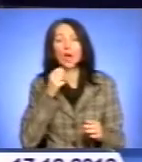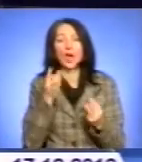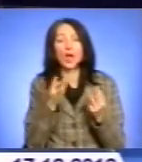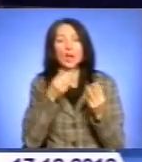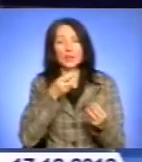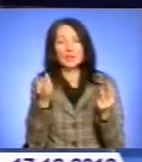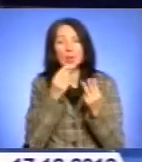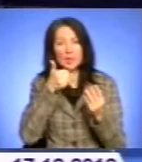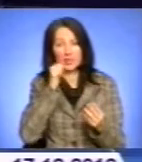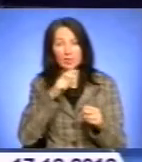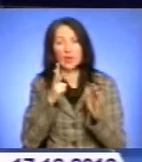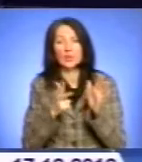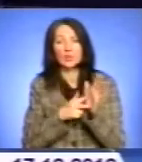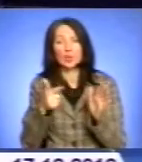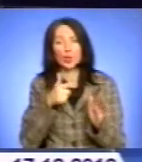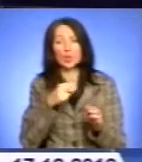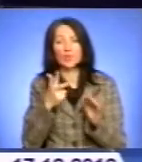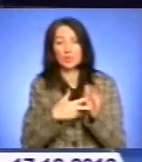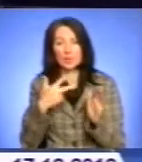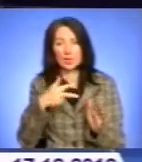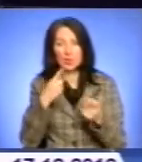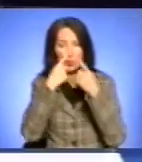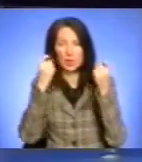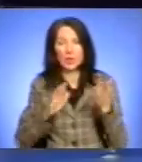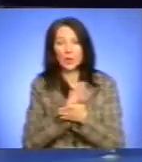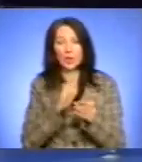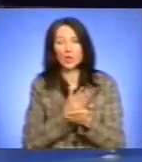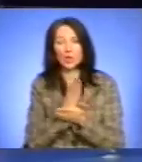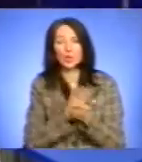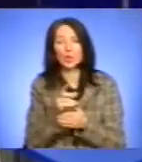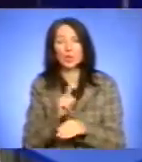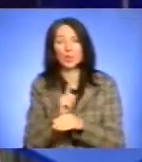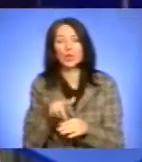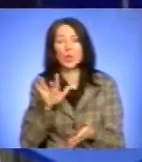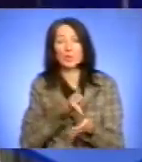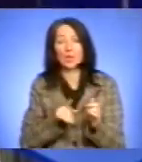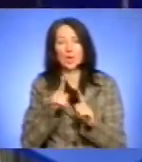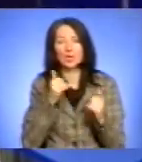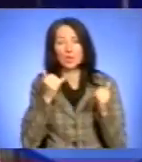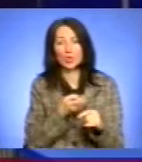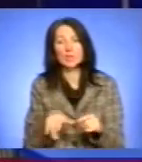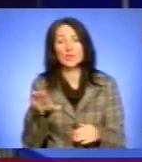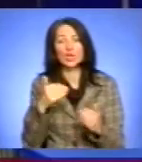грудня, о 18:30, повідомляє прес-служба Тернопільської міської ради. А на сьогодні це